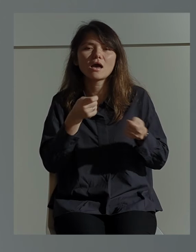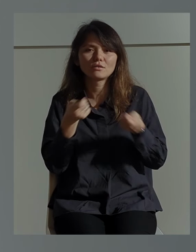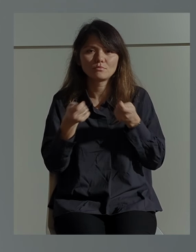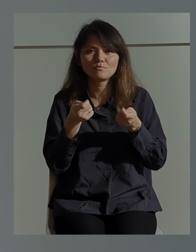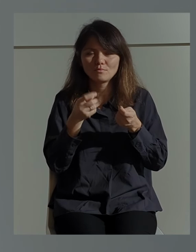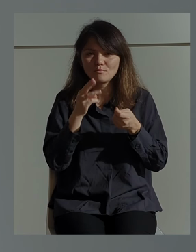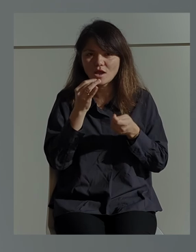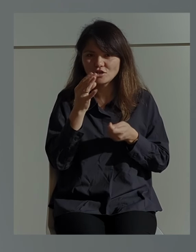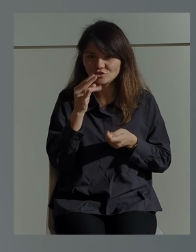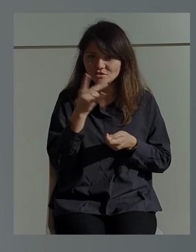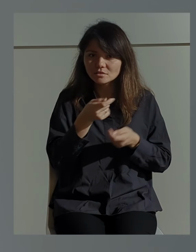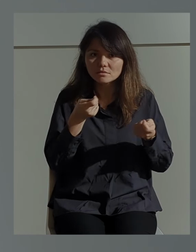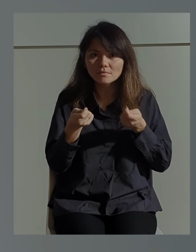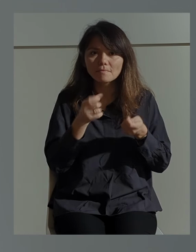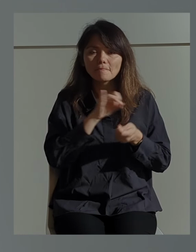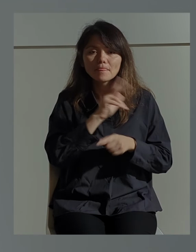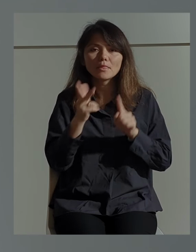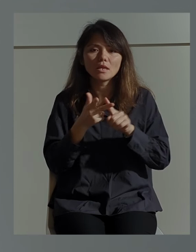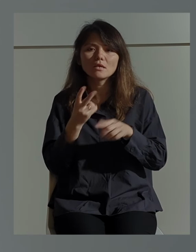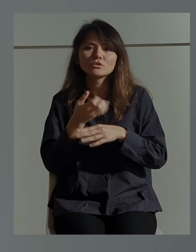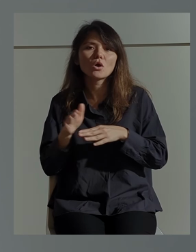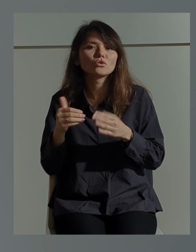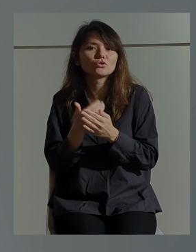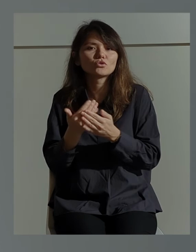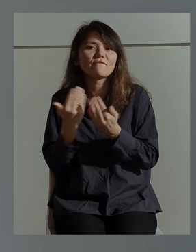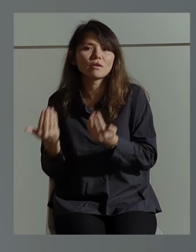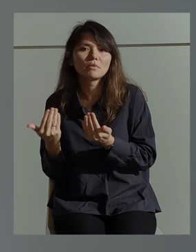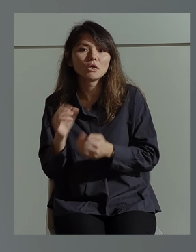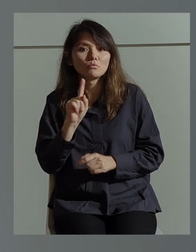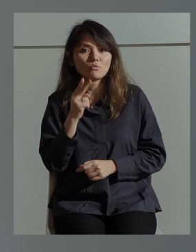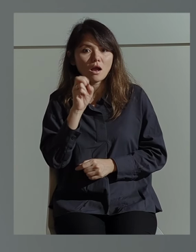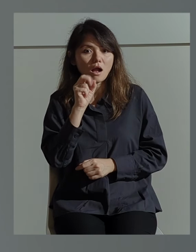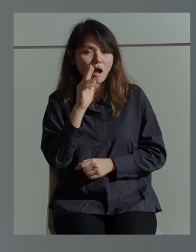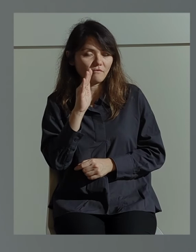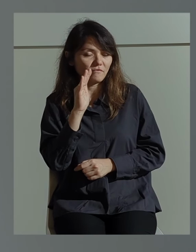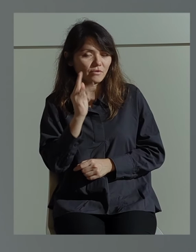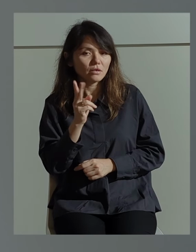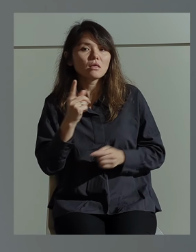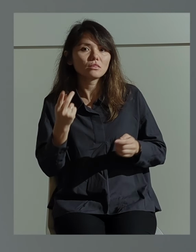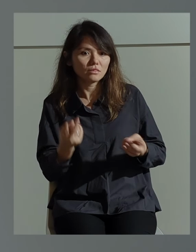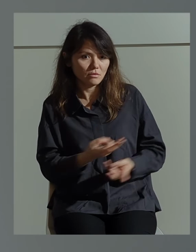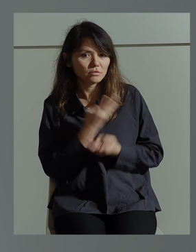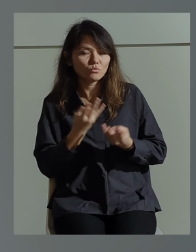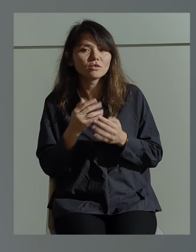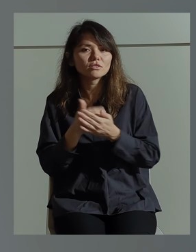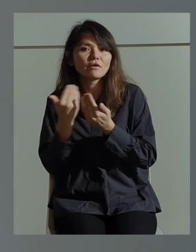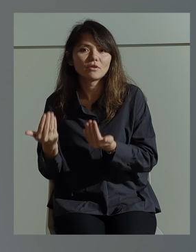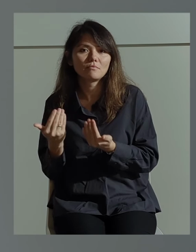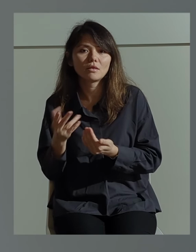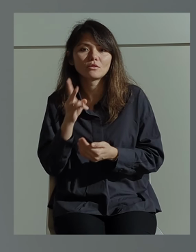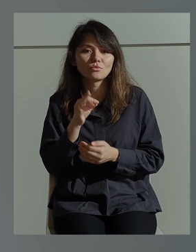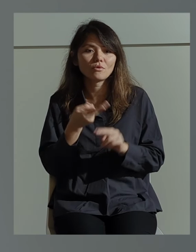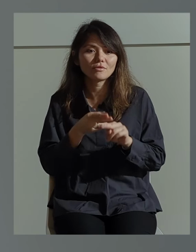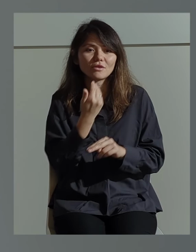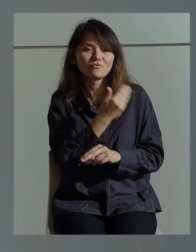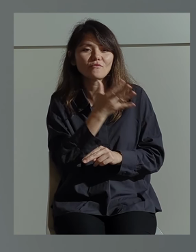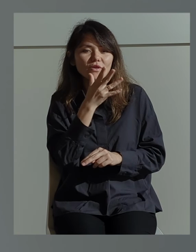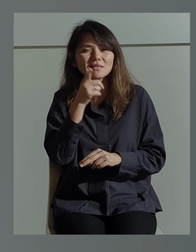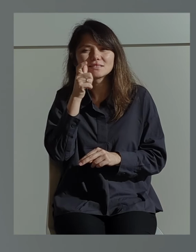лекции будет посвящена современности и почему кавка всё ещё современен Несмотря на то что и времена а